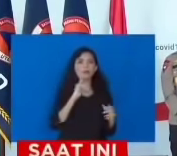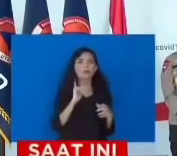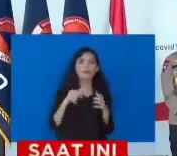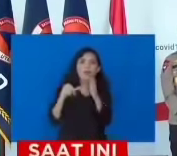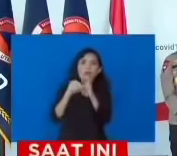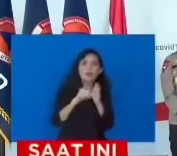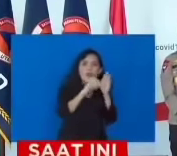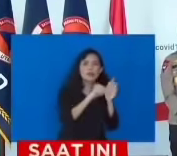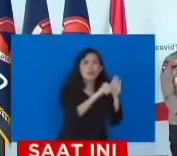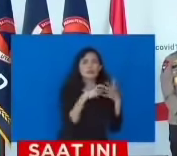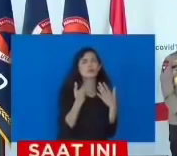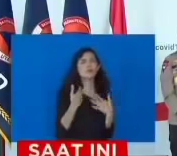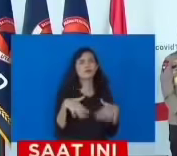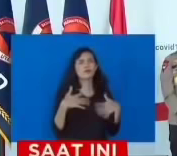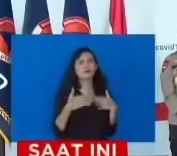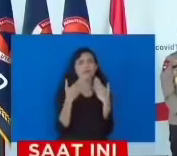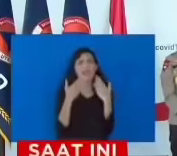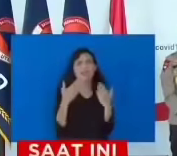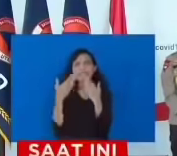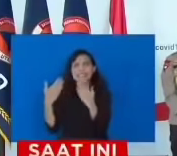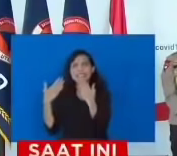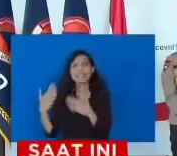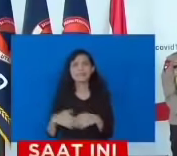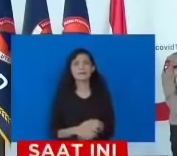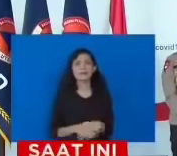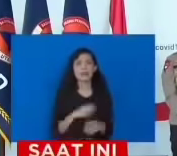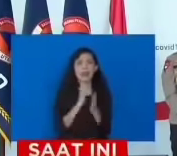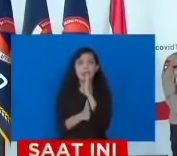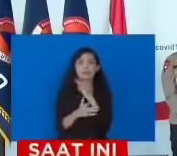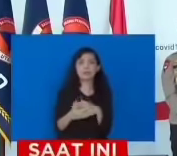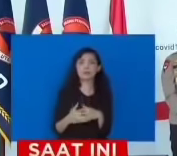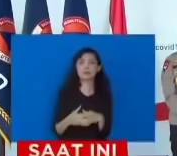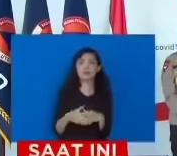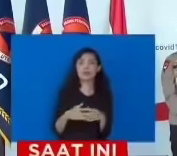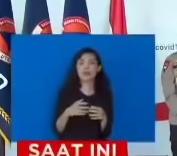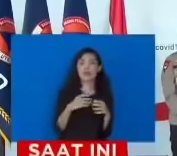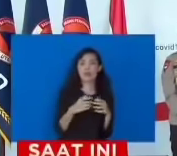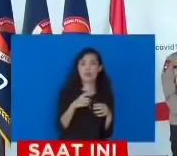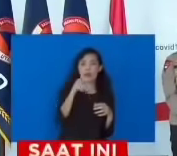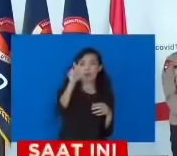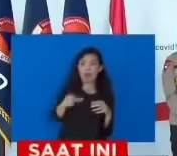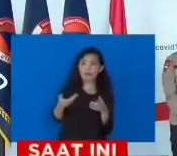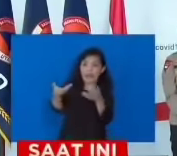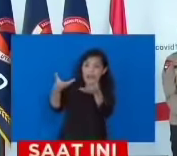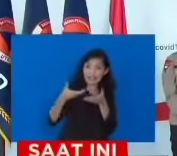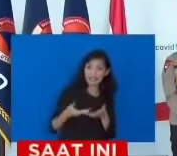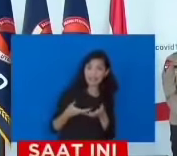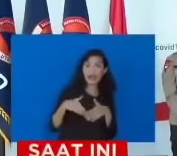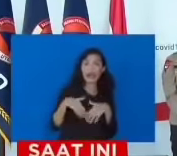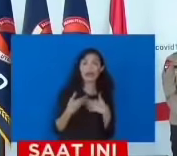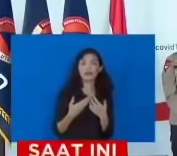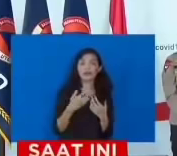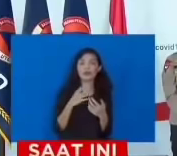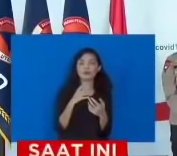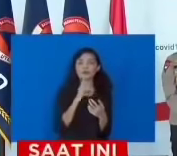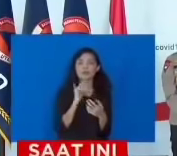memberikan bantuan, baik diserahkan langsung kepada masyarakat, maupun kepada